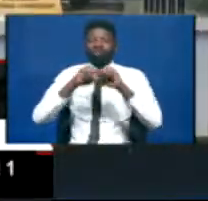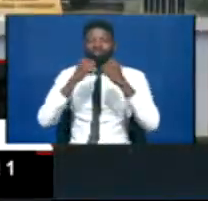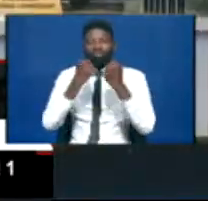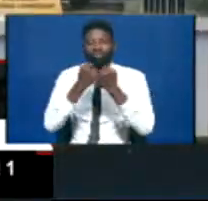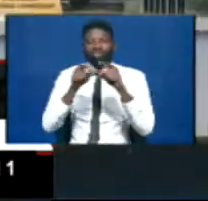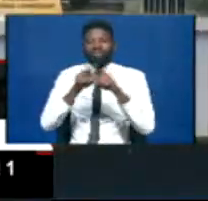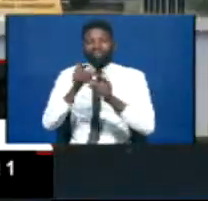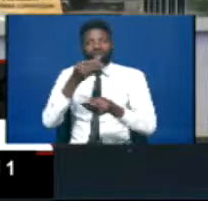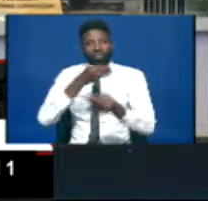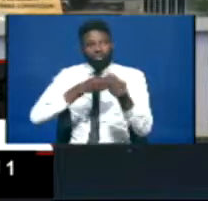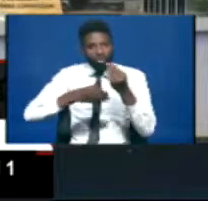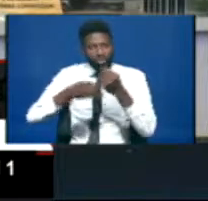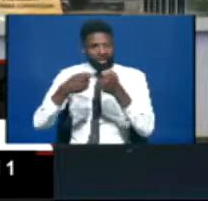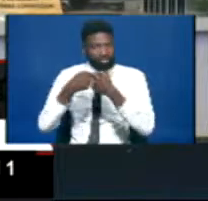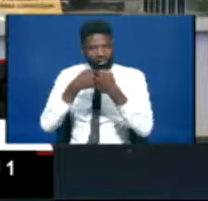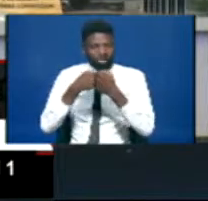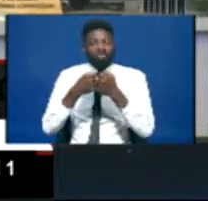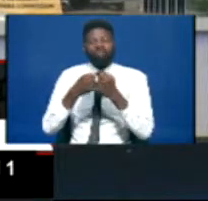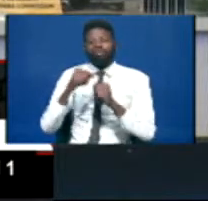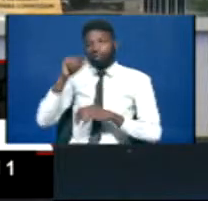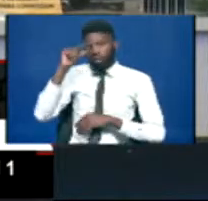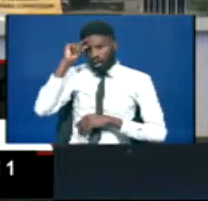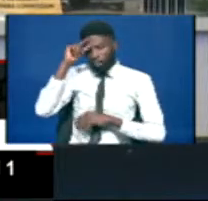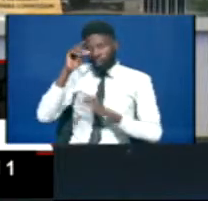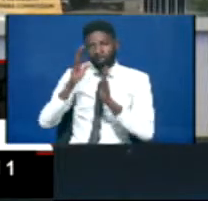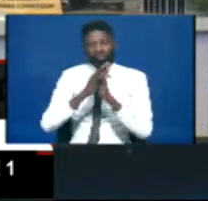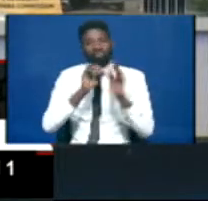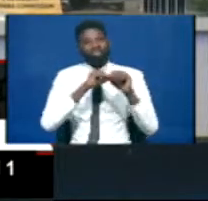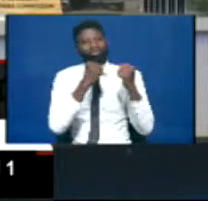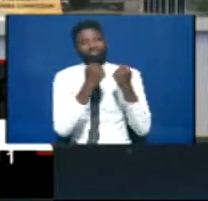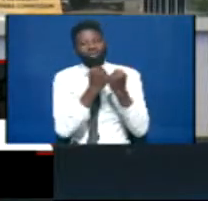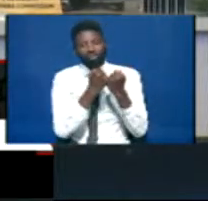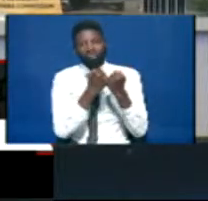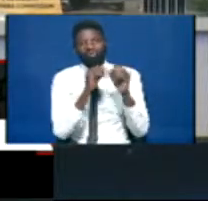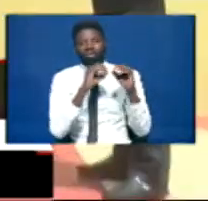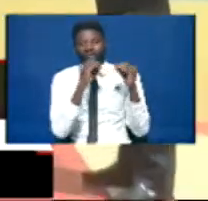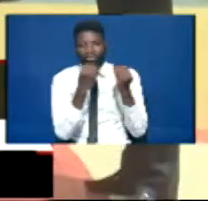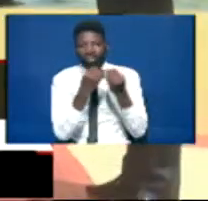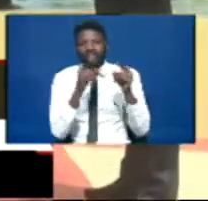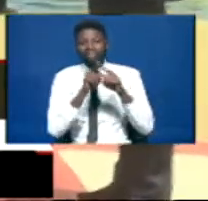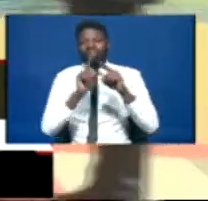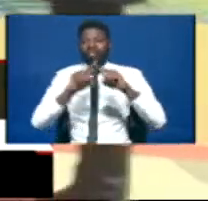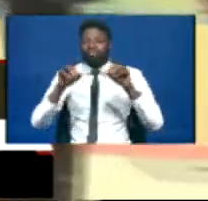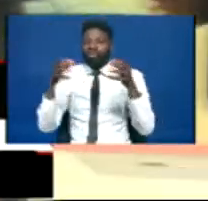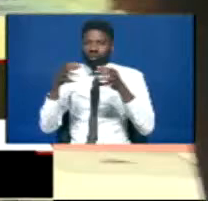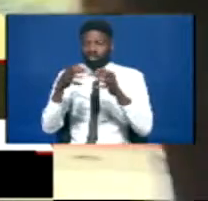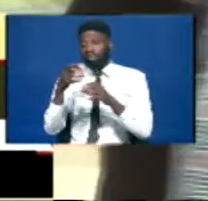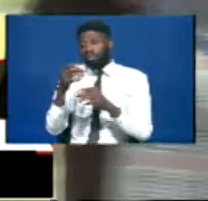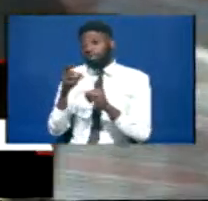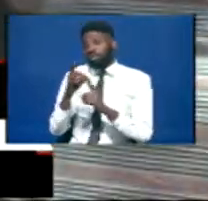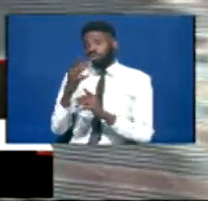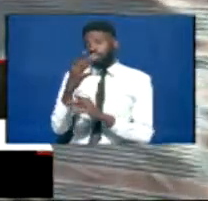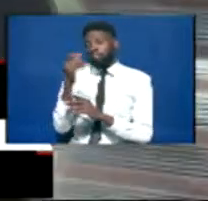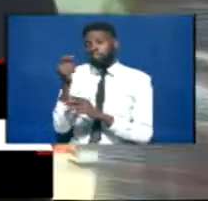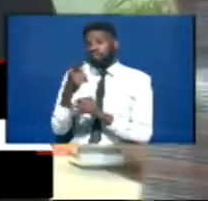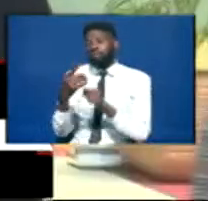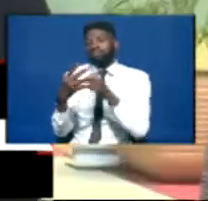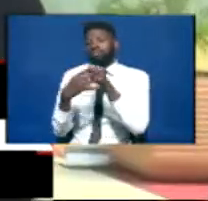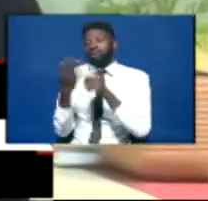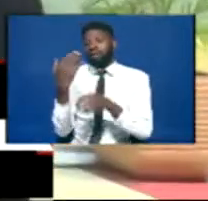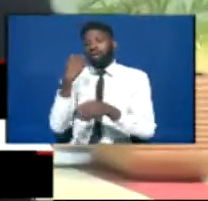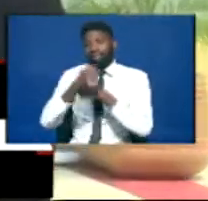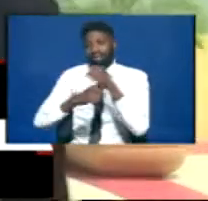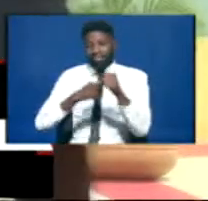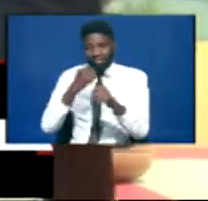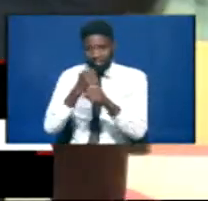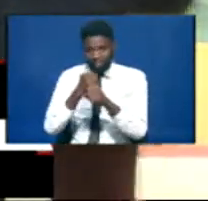serikali, mashirika ya kijamii na makundi mengine. Mnamo tarehe 5 mwezi Septemba mwaka uliopita, Luteni Kanali